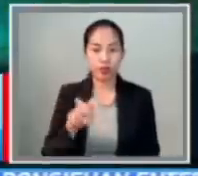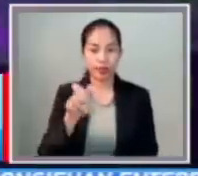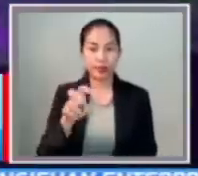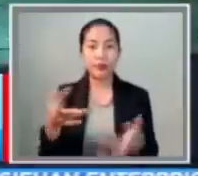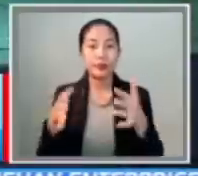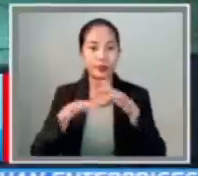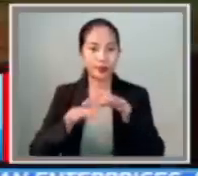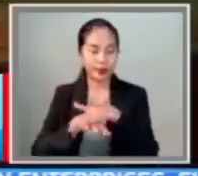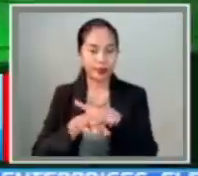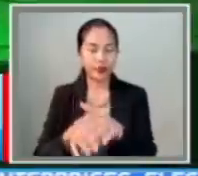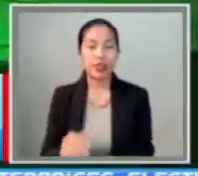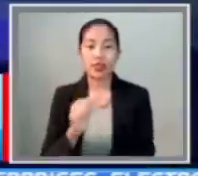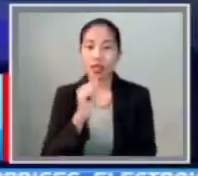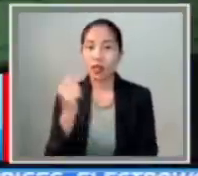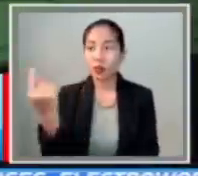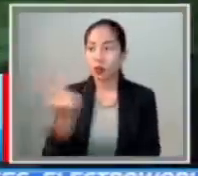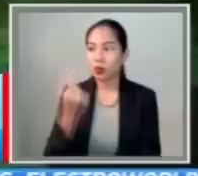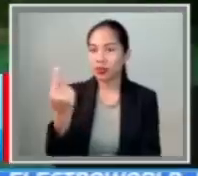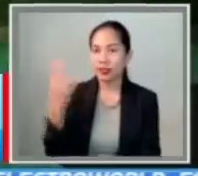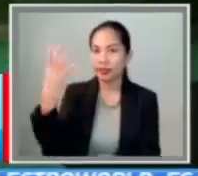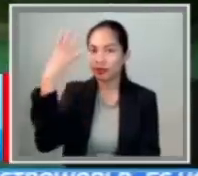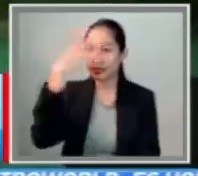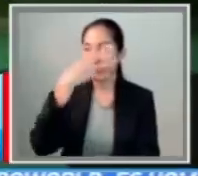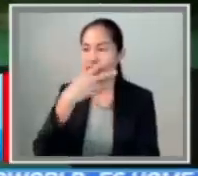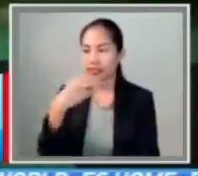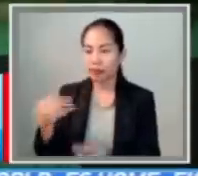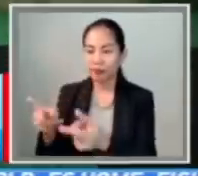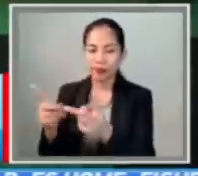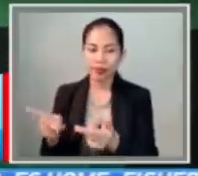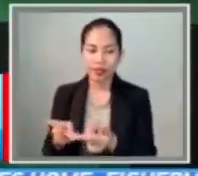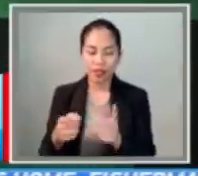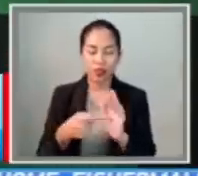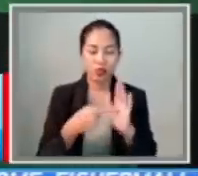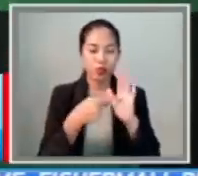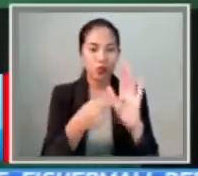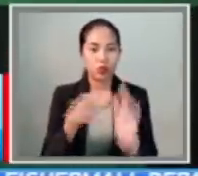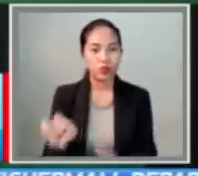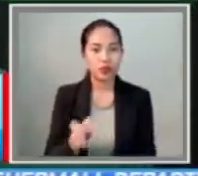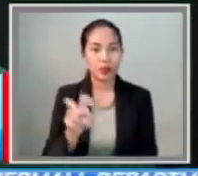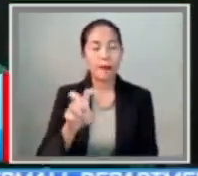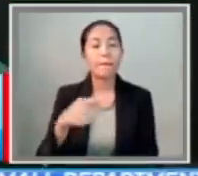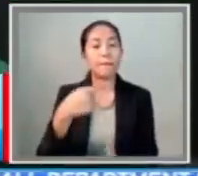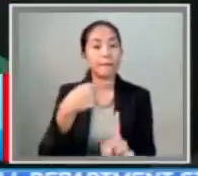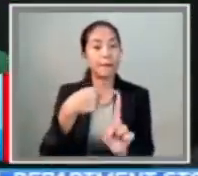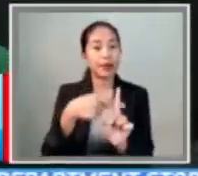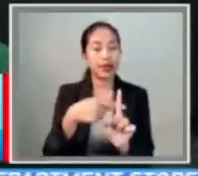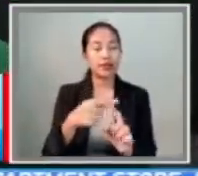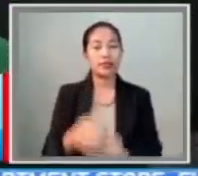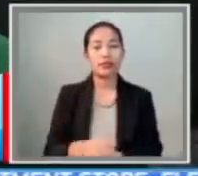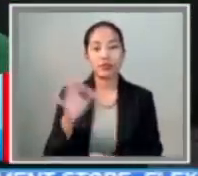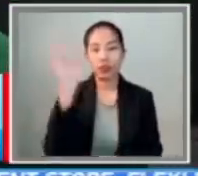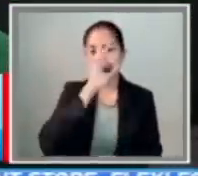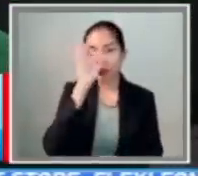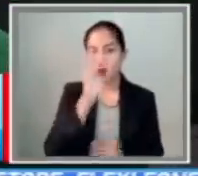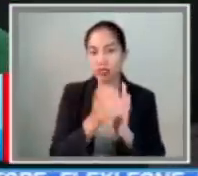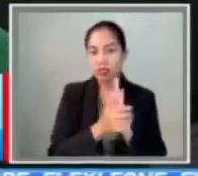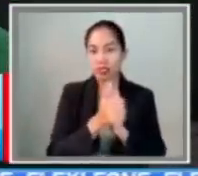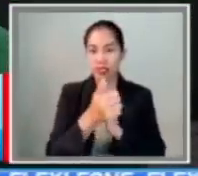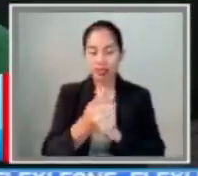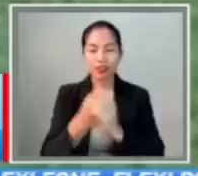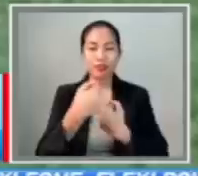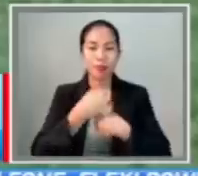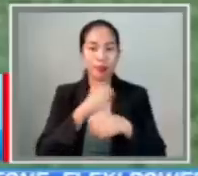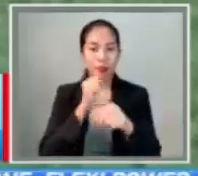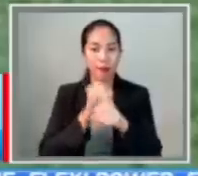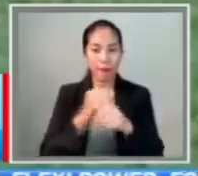maaring maibahagi ng bansa sa turismo, kundi pati ang husay ng mga Pinoy sa paggawa ng Filipiniana. Sila po ay